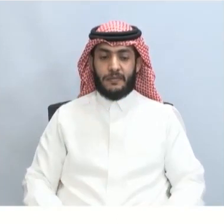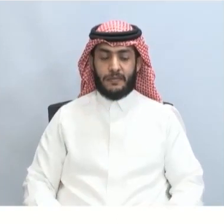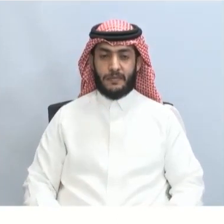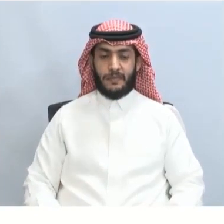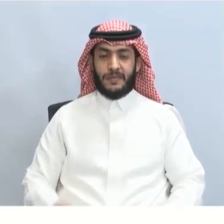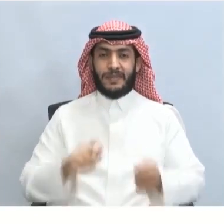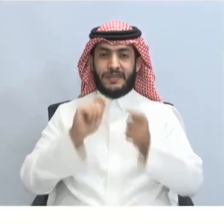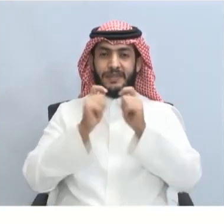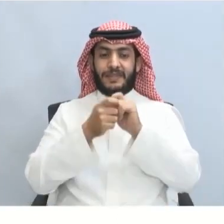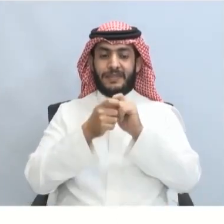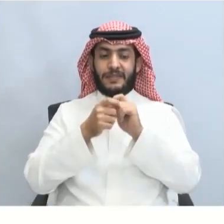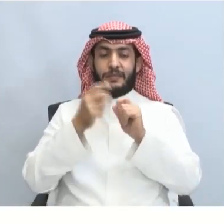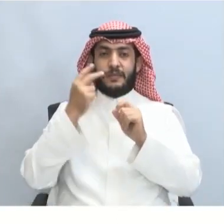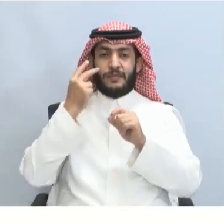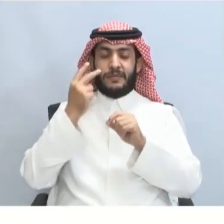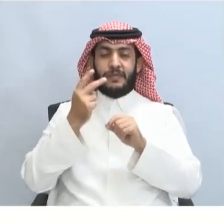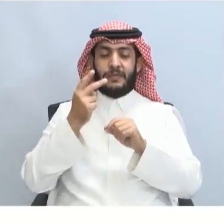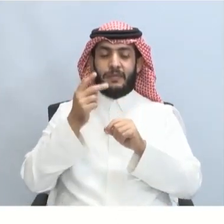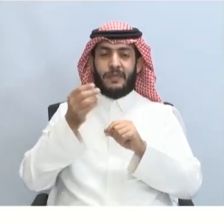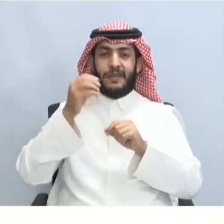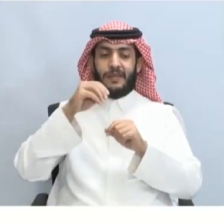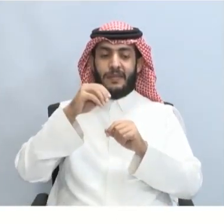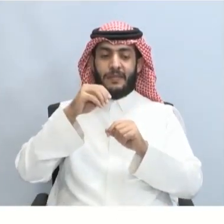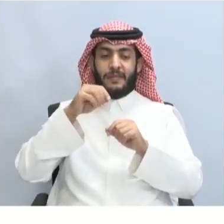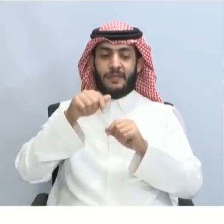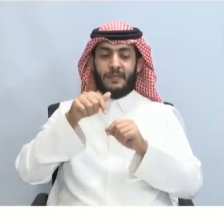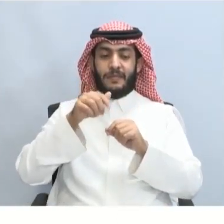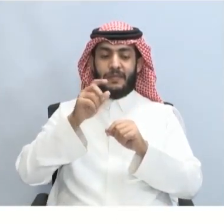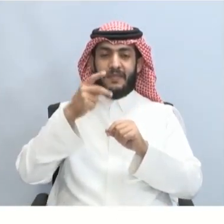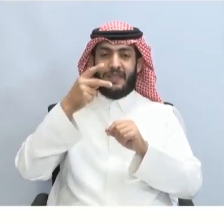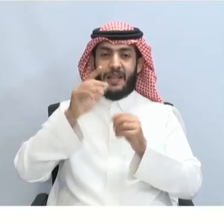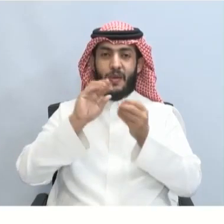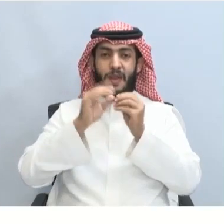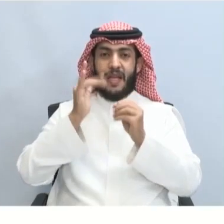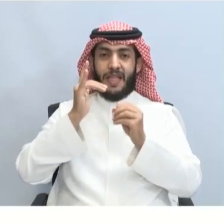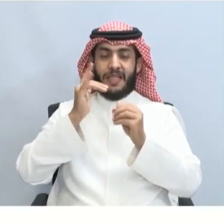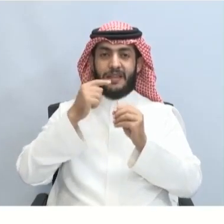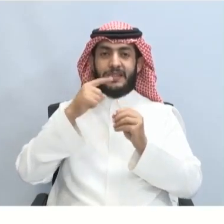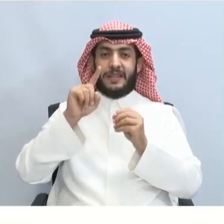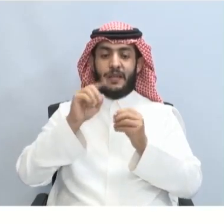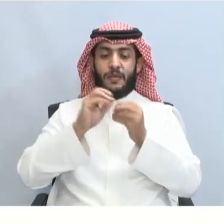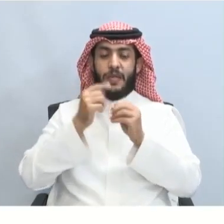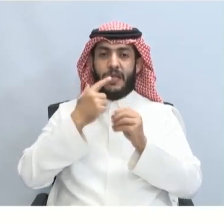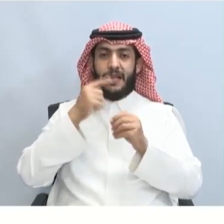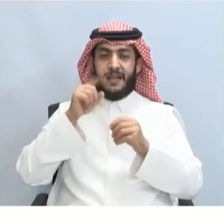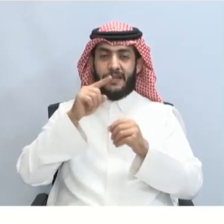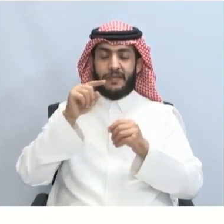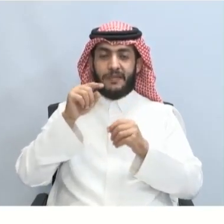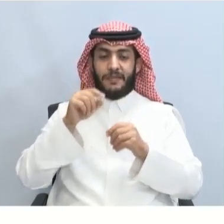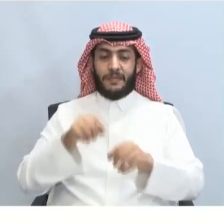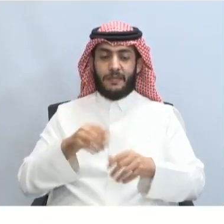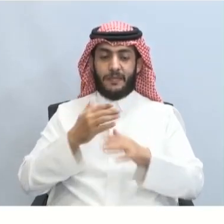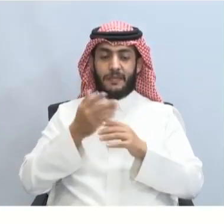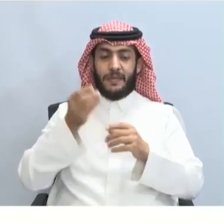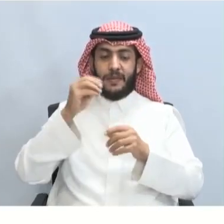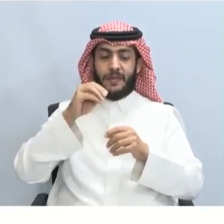في التصحيح نلاحظ اضفنا للهدي ل هيد اللي هي فتح واغلاق ثم